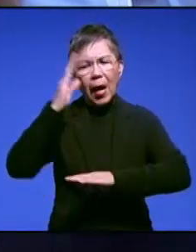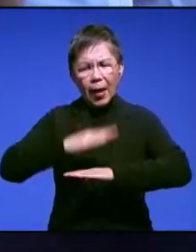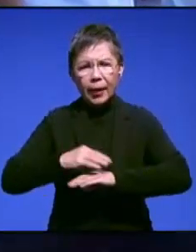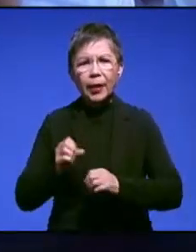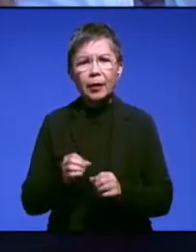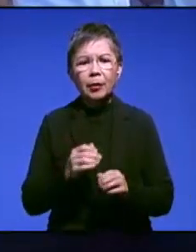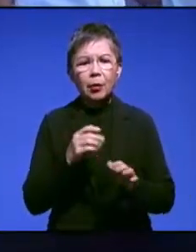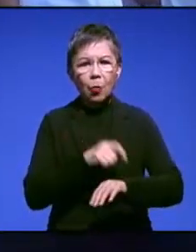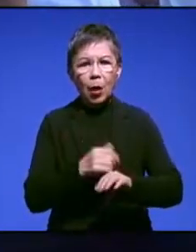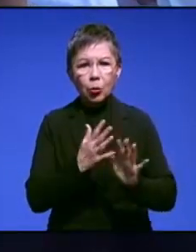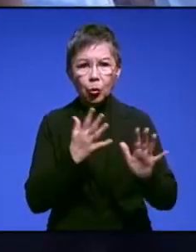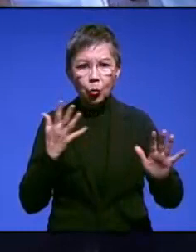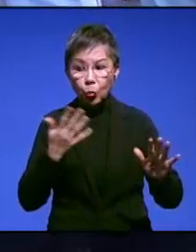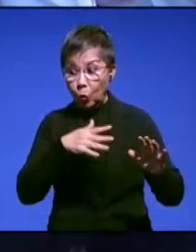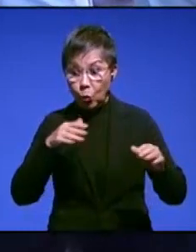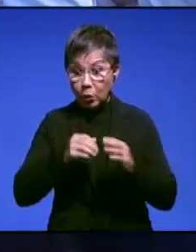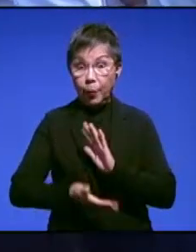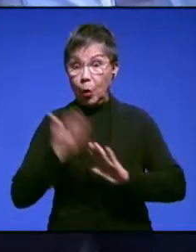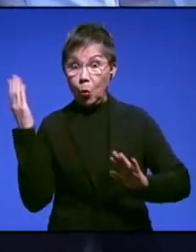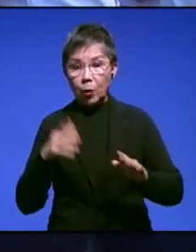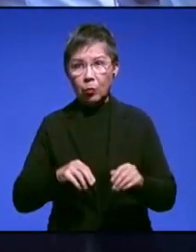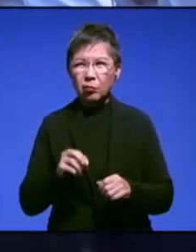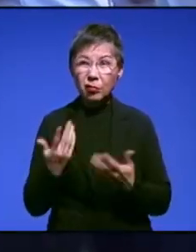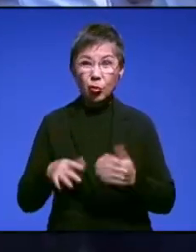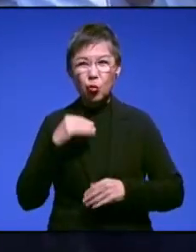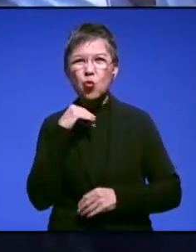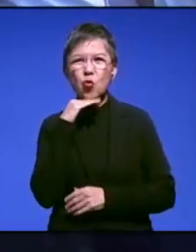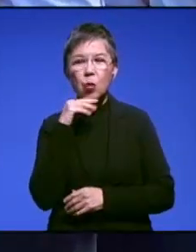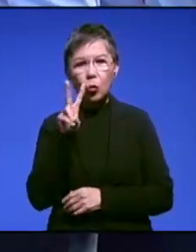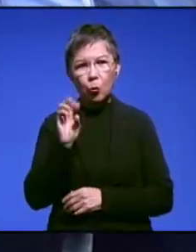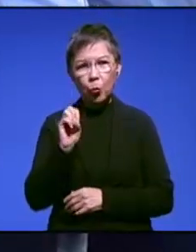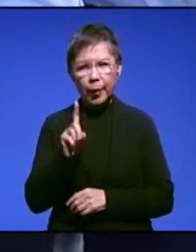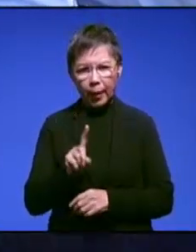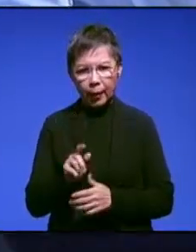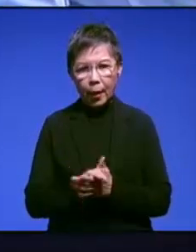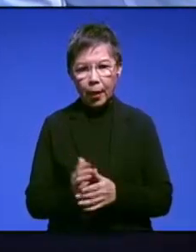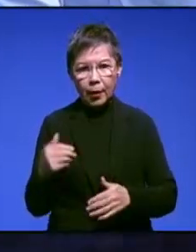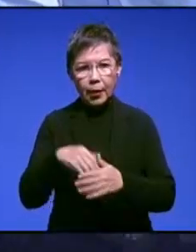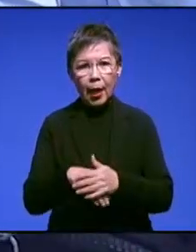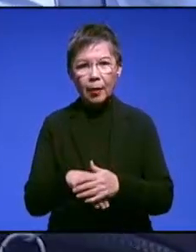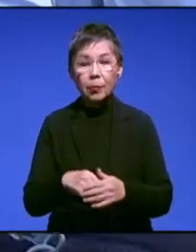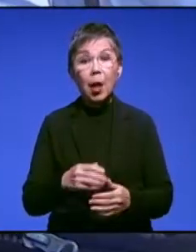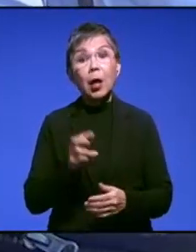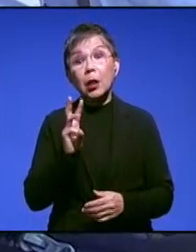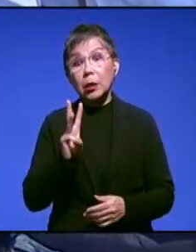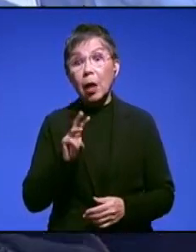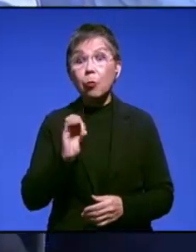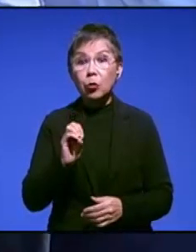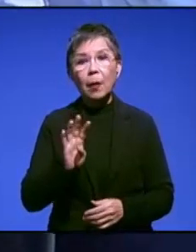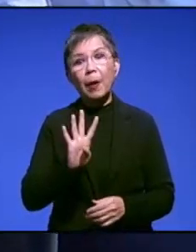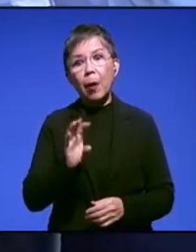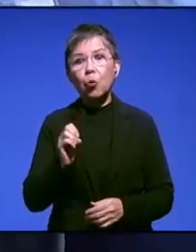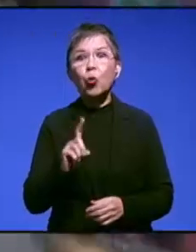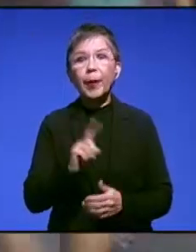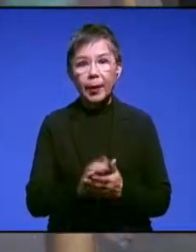Waktu antrian kalau di luar saya lihat 20 menit, tadi waktu padat, di dalam juga setengah jam sampai 40 lah, kira-kira